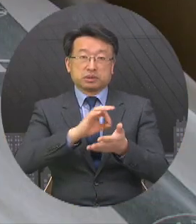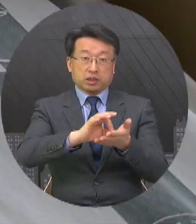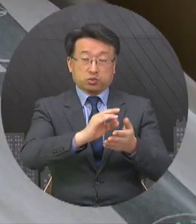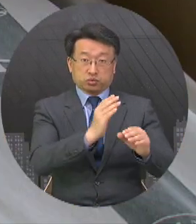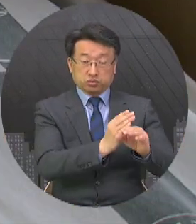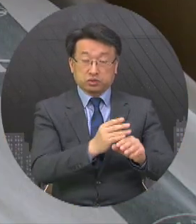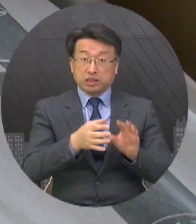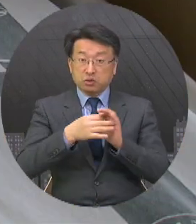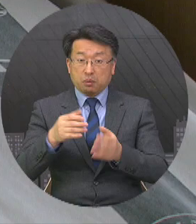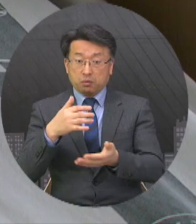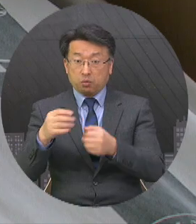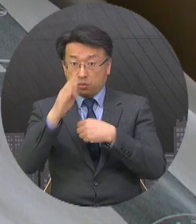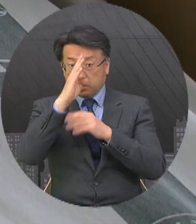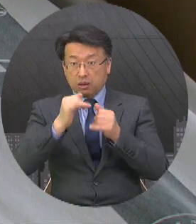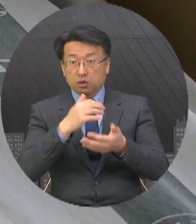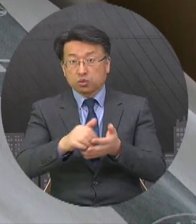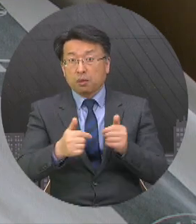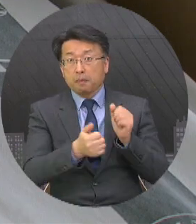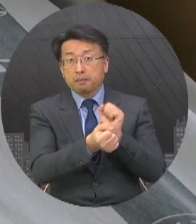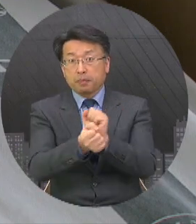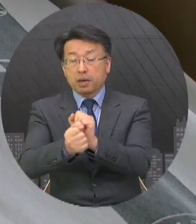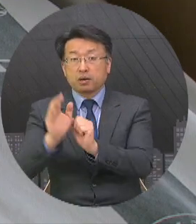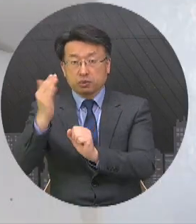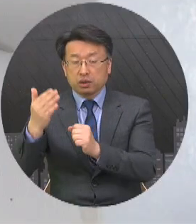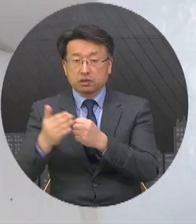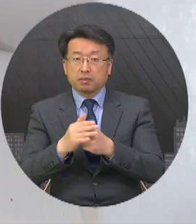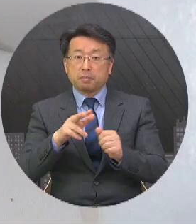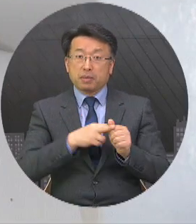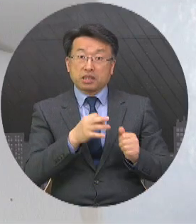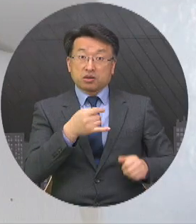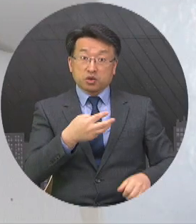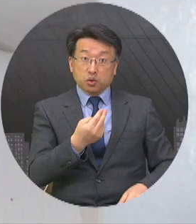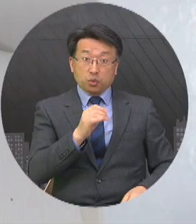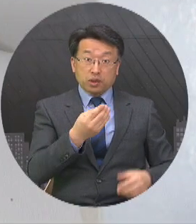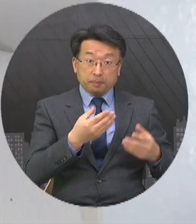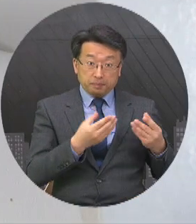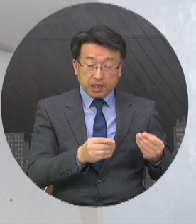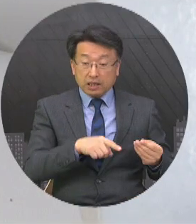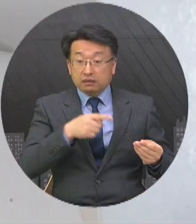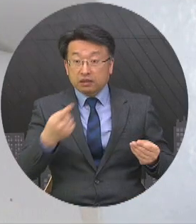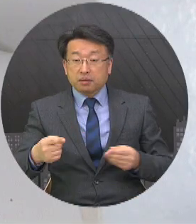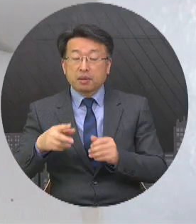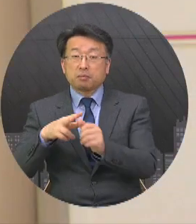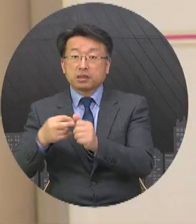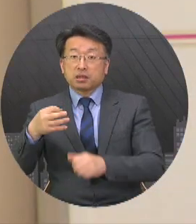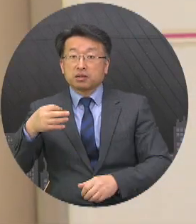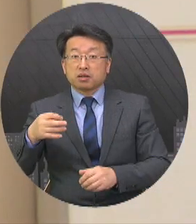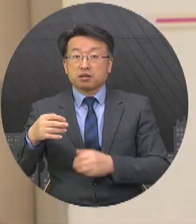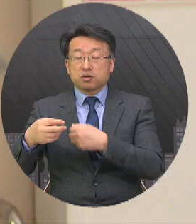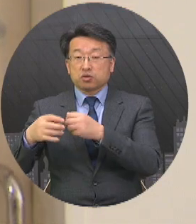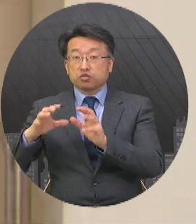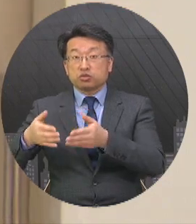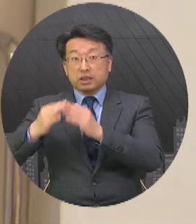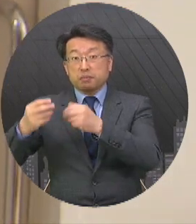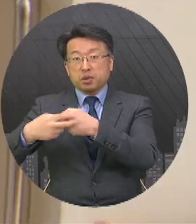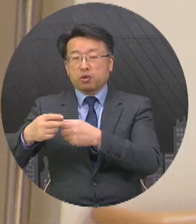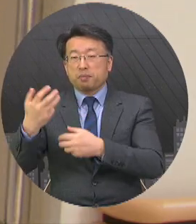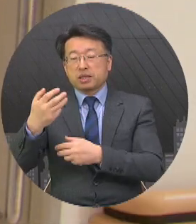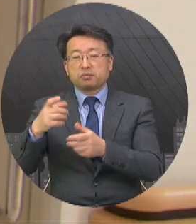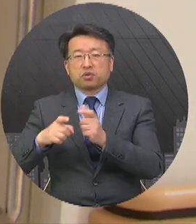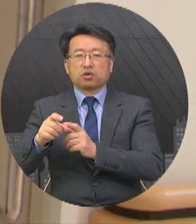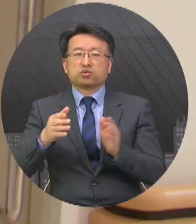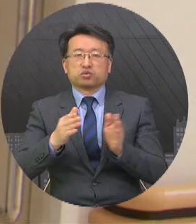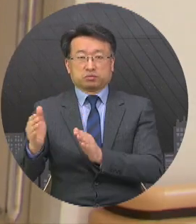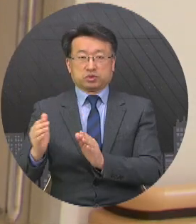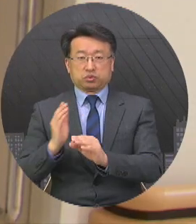계속된 확진 자 급증에 대비해 마산 의료원의 2녀 국립 마산 병원 80 영상을 추가 확보했습니다 또